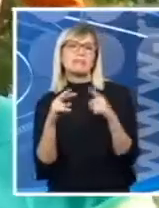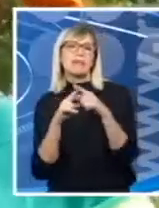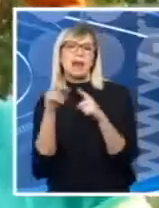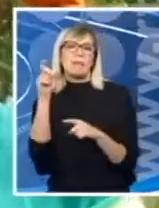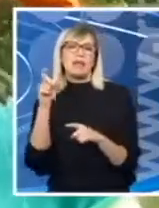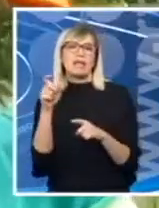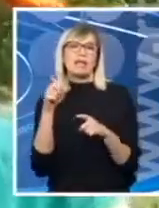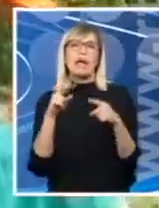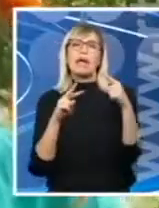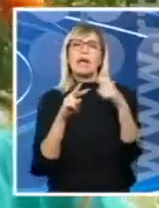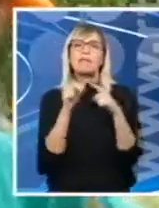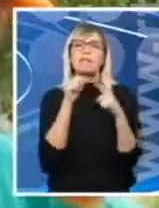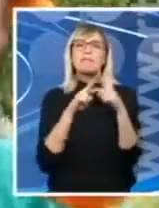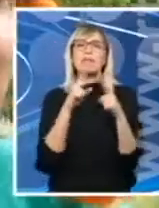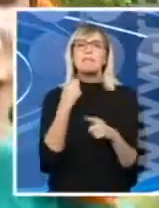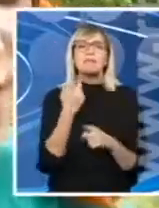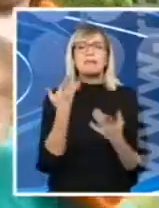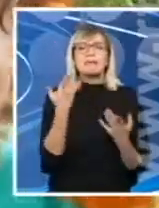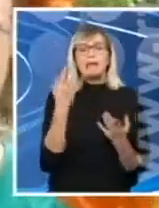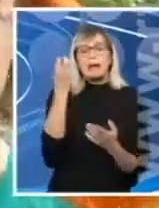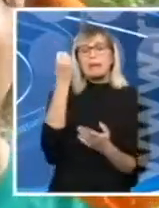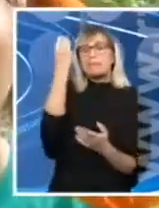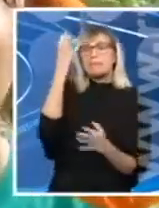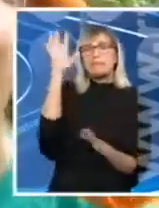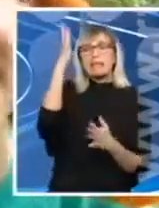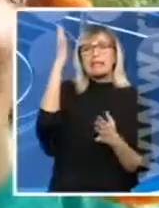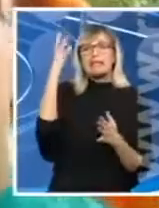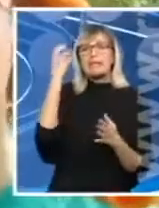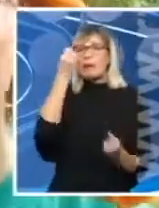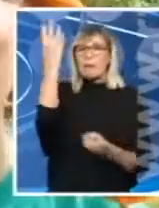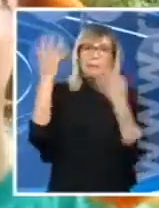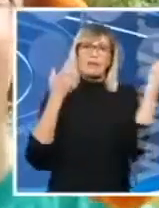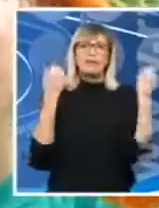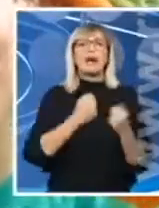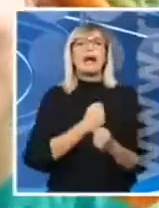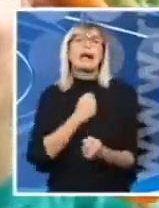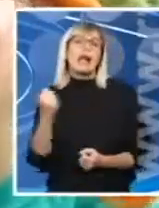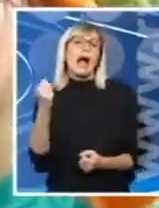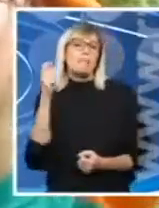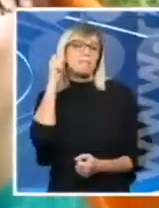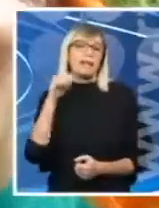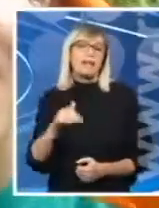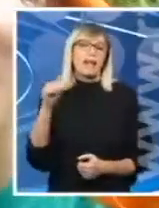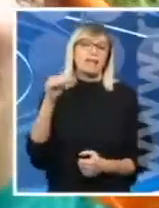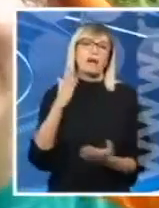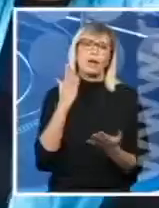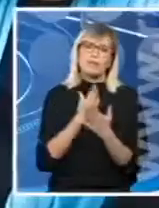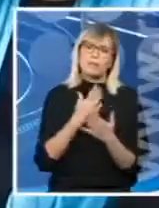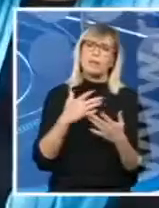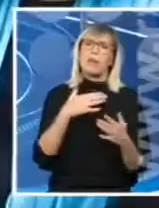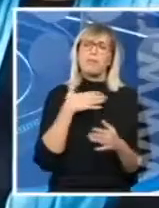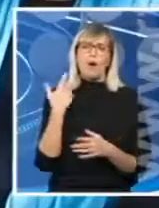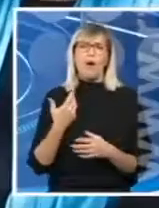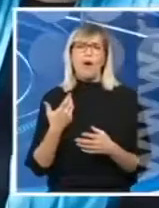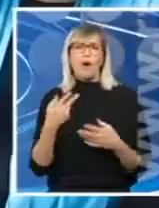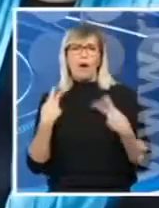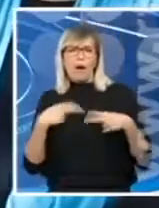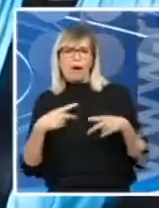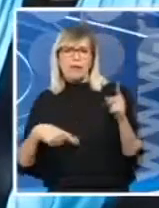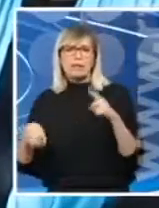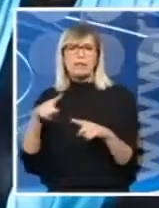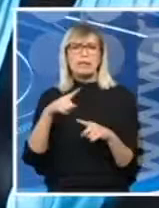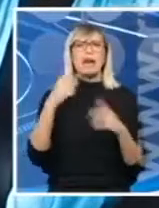Pipi je jedna luckasta, šašava, maštovita i pre svega hrabra devojčica. Suočila se sa mnogo strahova. Pipi je i